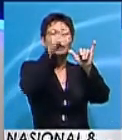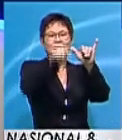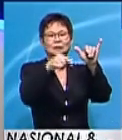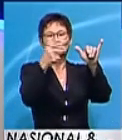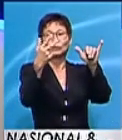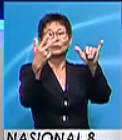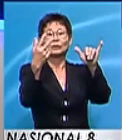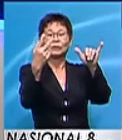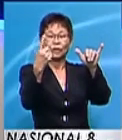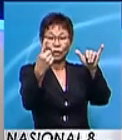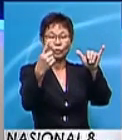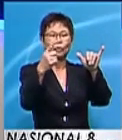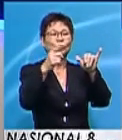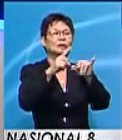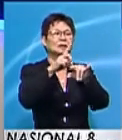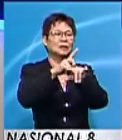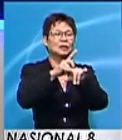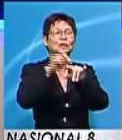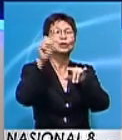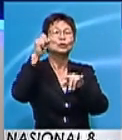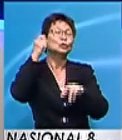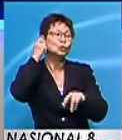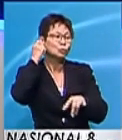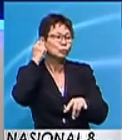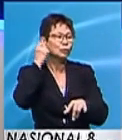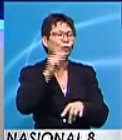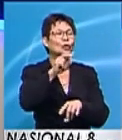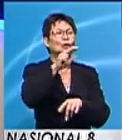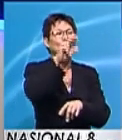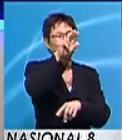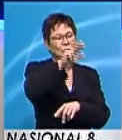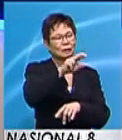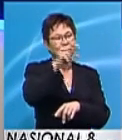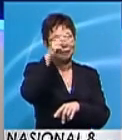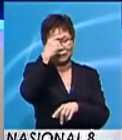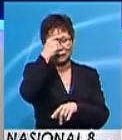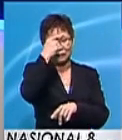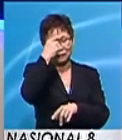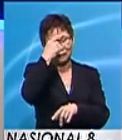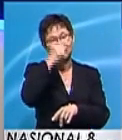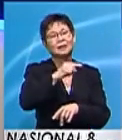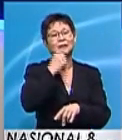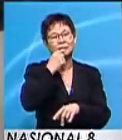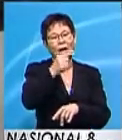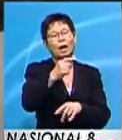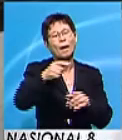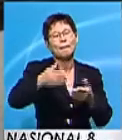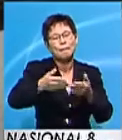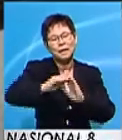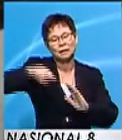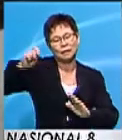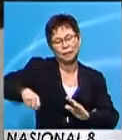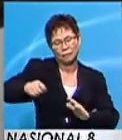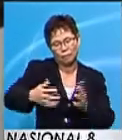Selangor. Tertuduh V. Viramutu, 37 tahun, bagaimanapun mohon dibicarakan.